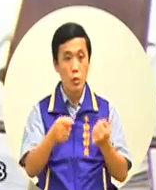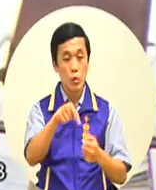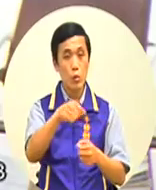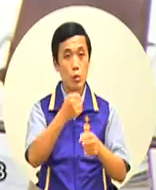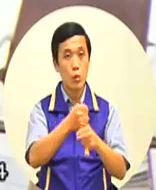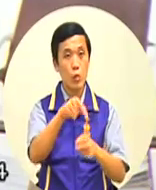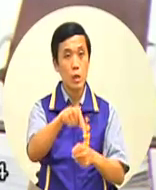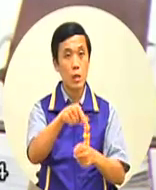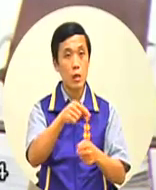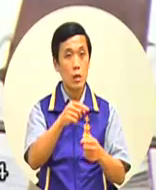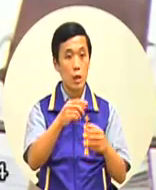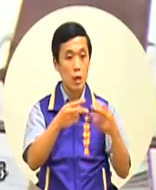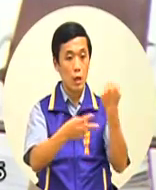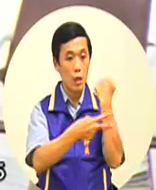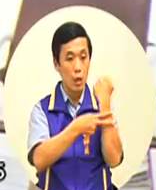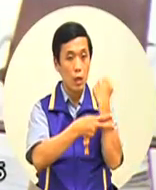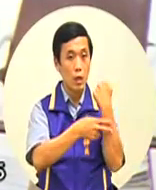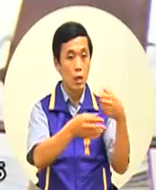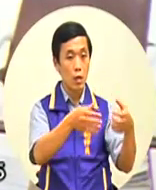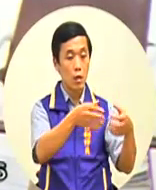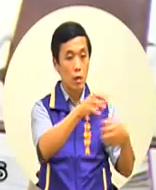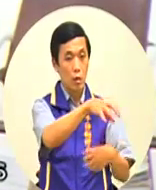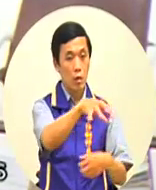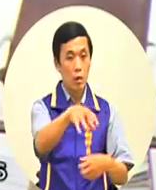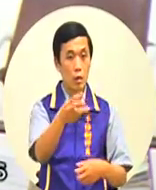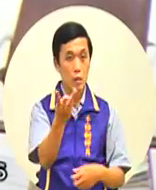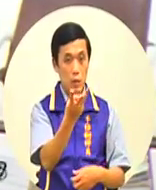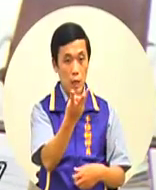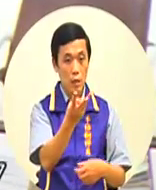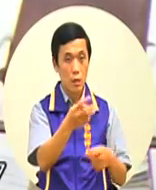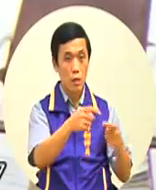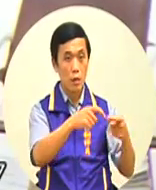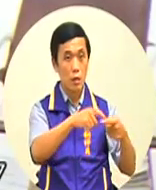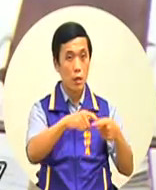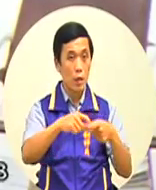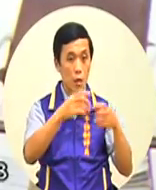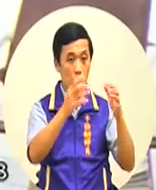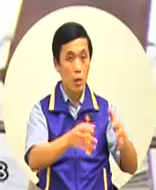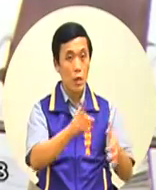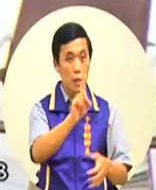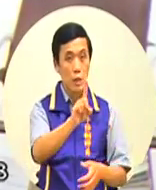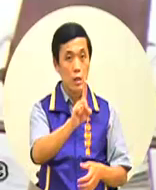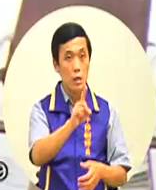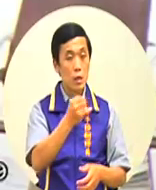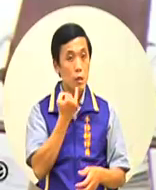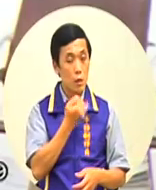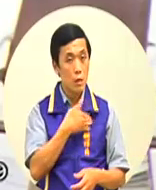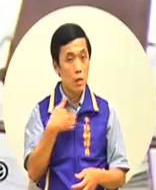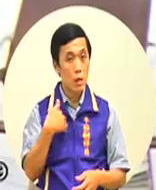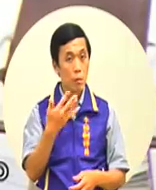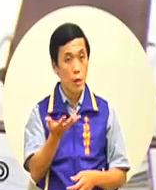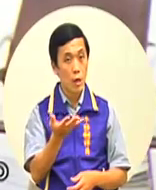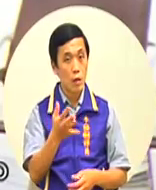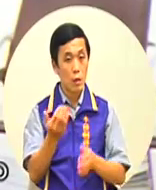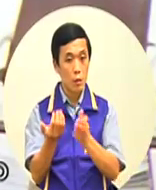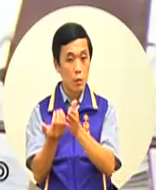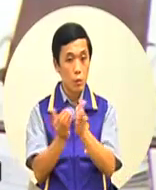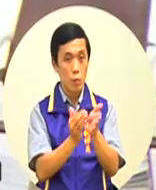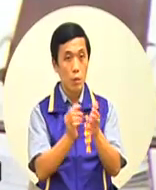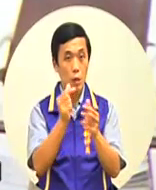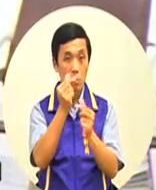就要有一个，啊，我不知道有可能吗？啊，有没有做好准备了？好，那